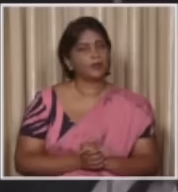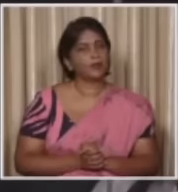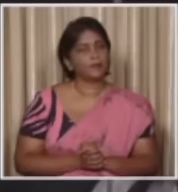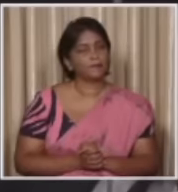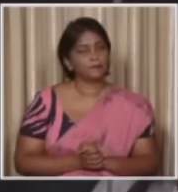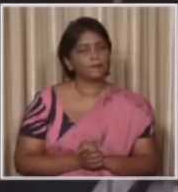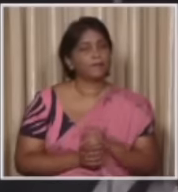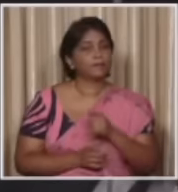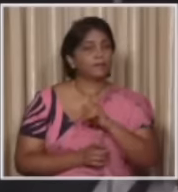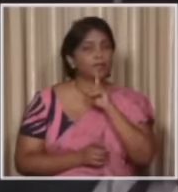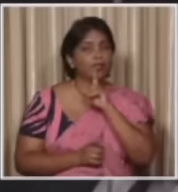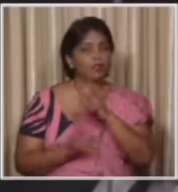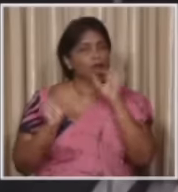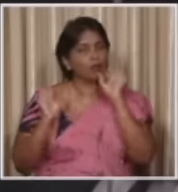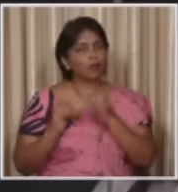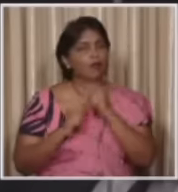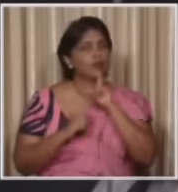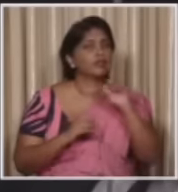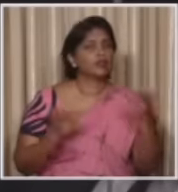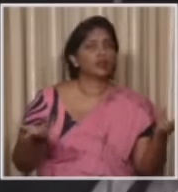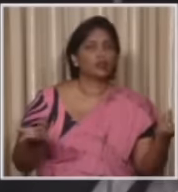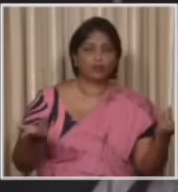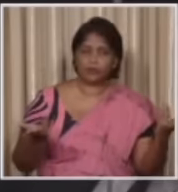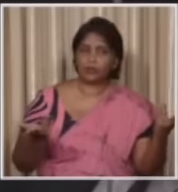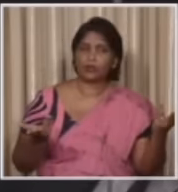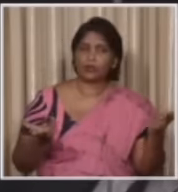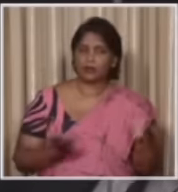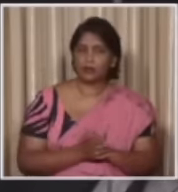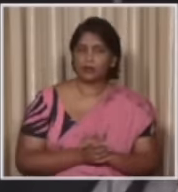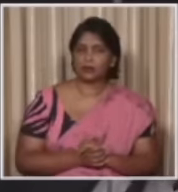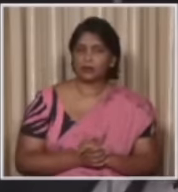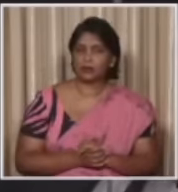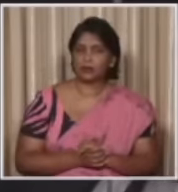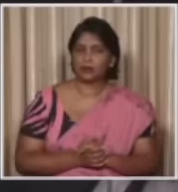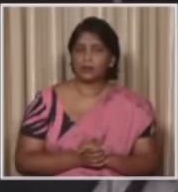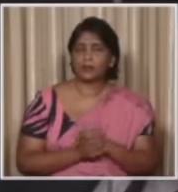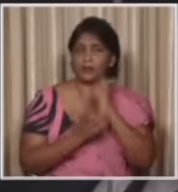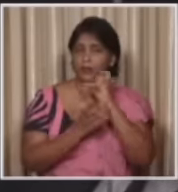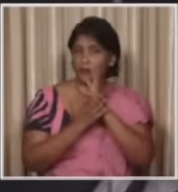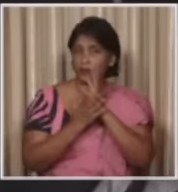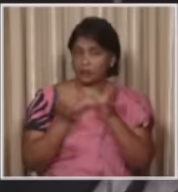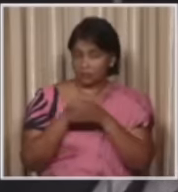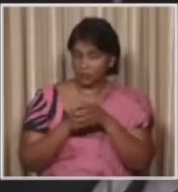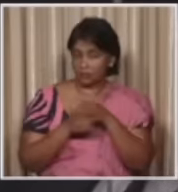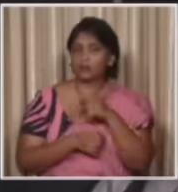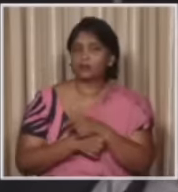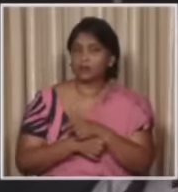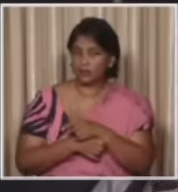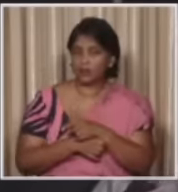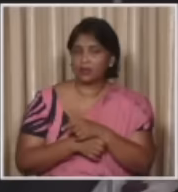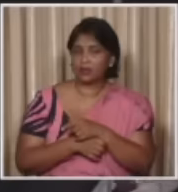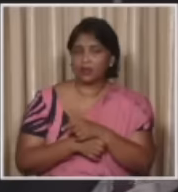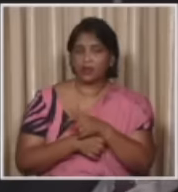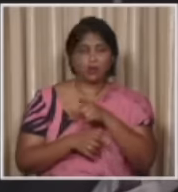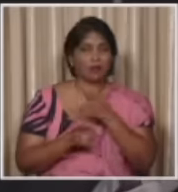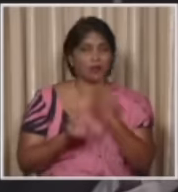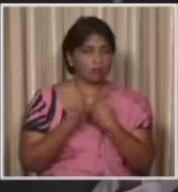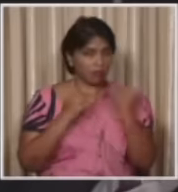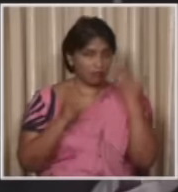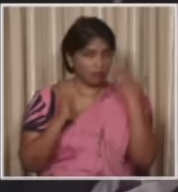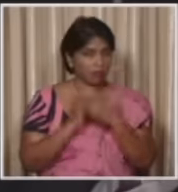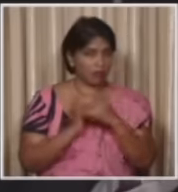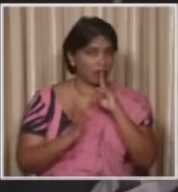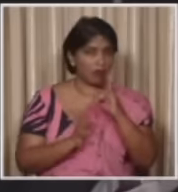කාටද කියන්නේ මෙතන කියන්නේ නැතුව. දැන් එතකොට මේ ව්‍යවස්ථාදායක ස්වභාව දැන් මේගොල්ලෝ රිකෝල් කරලා අහන්න